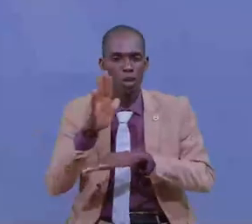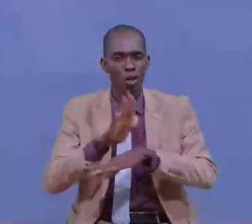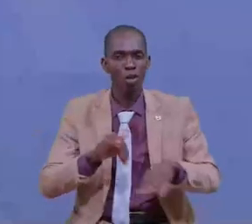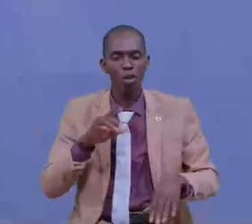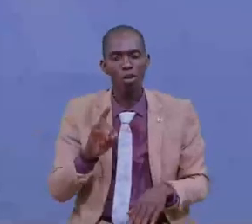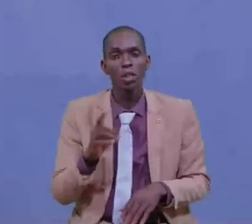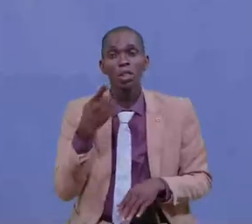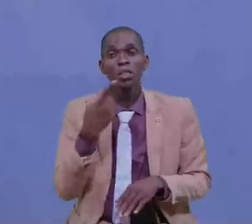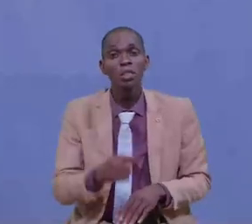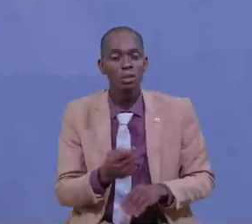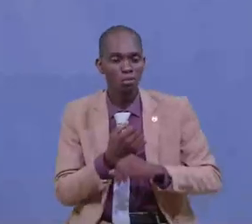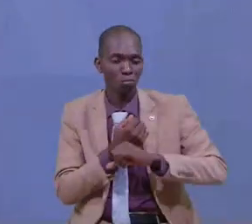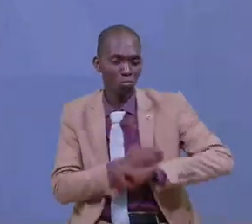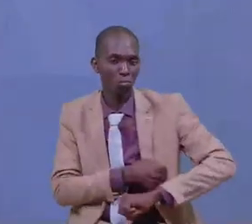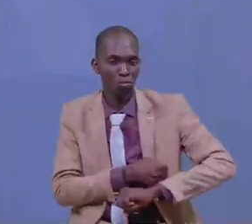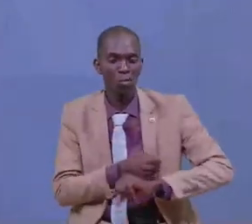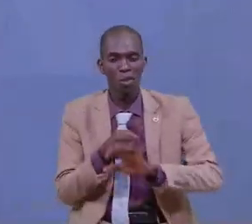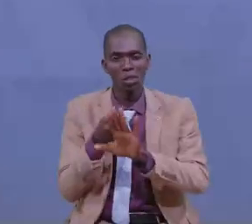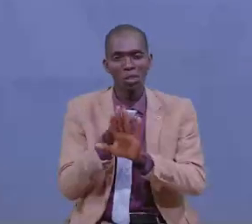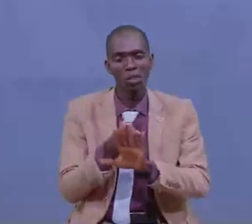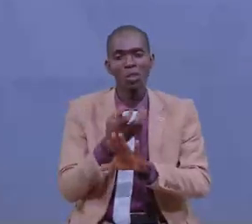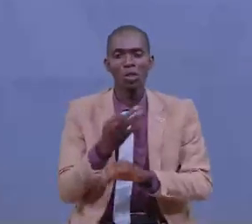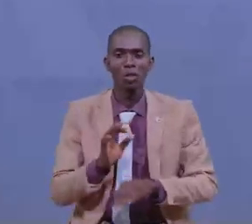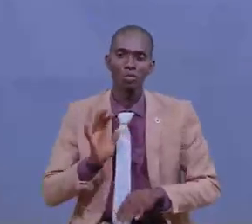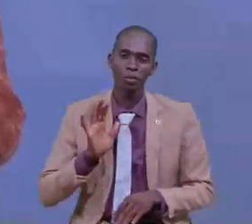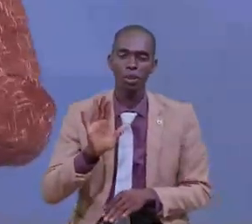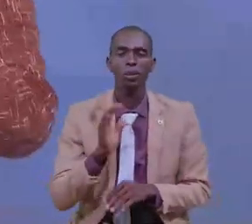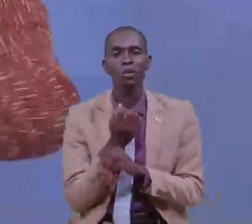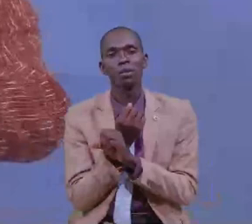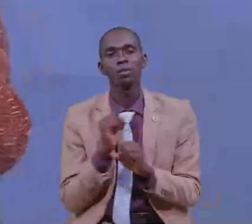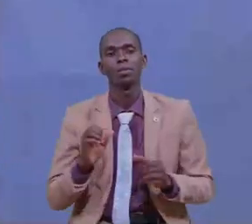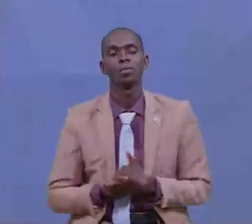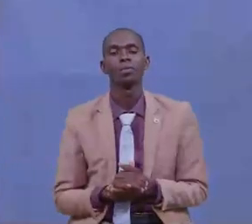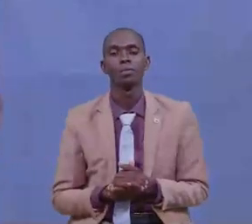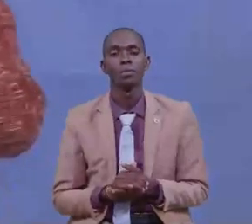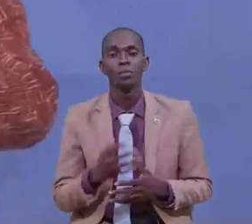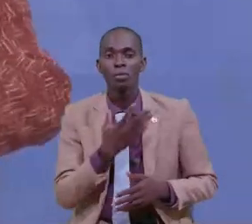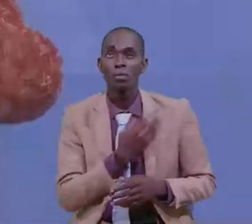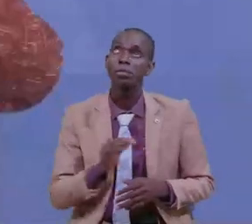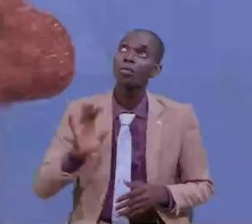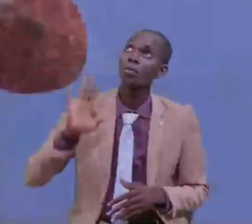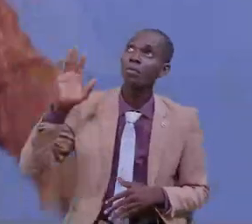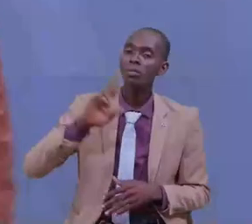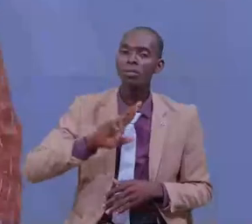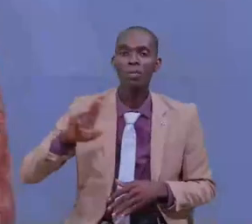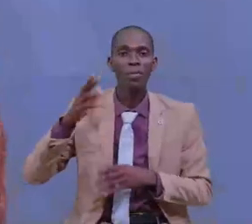appelé le bouclier de ton salut. Il reviendrait après.